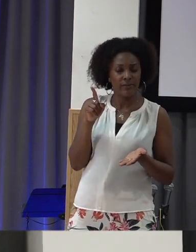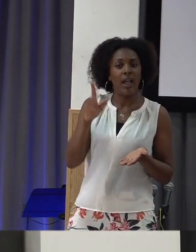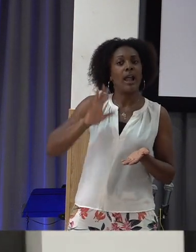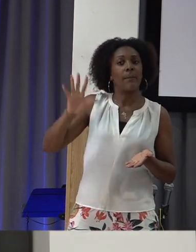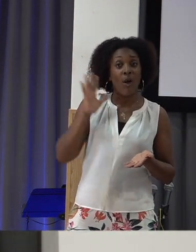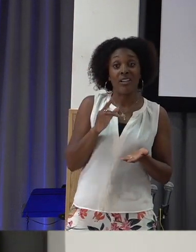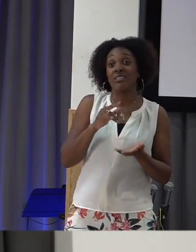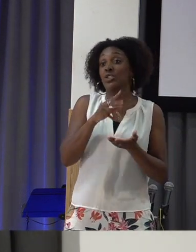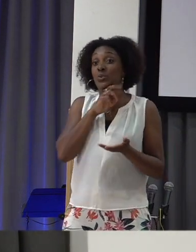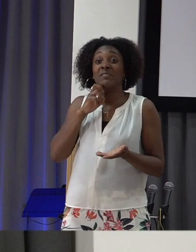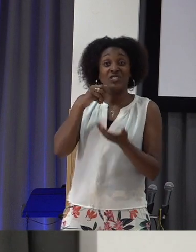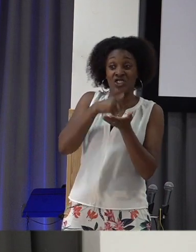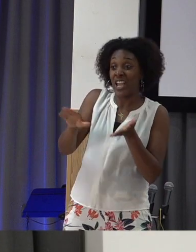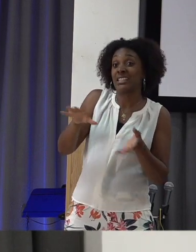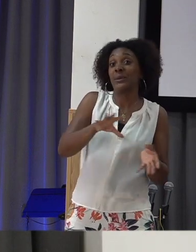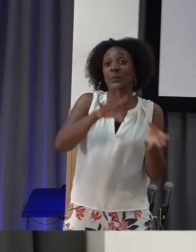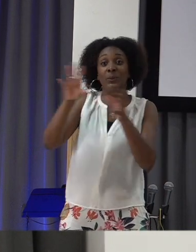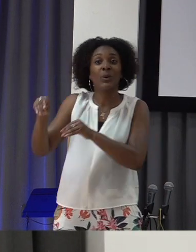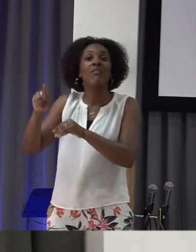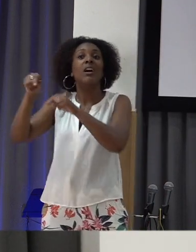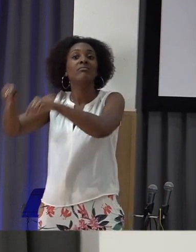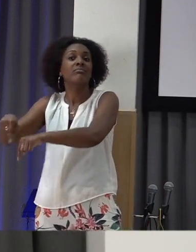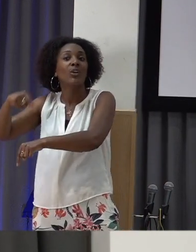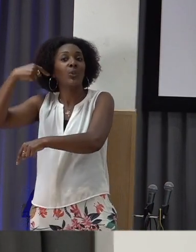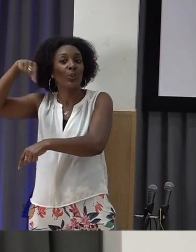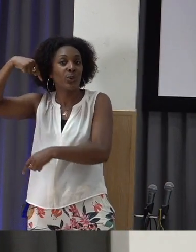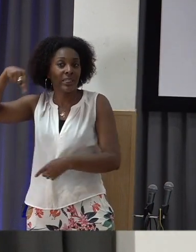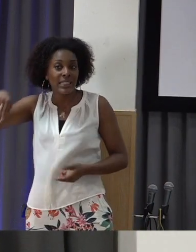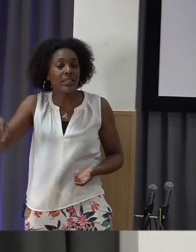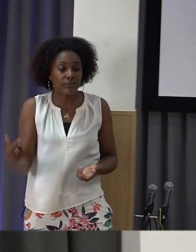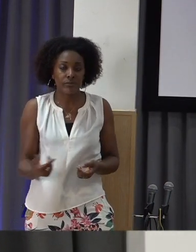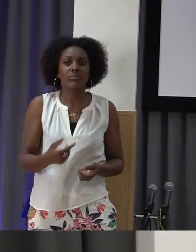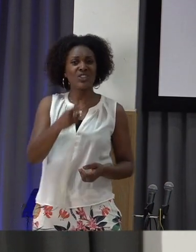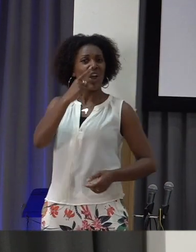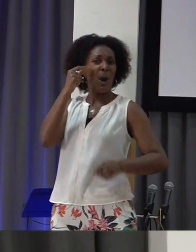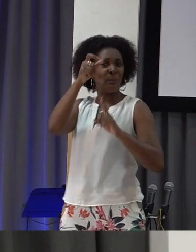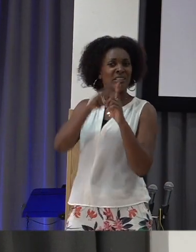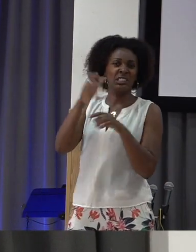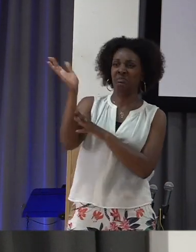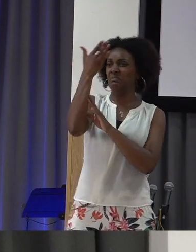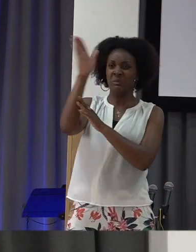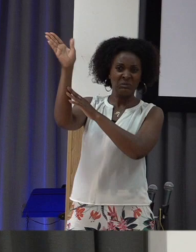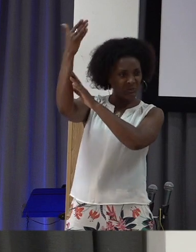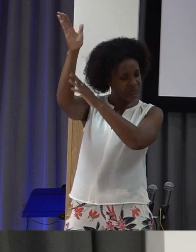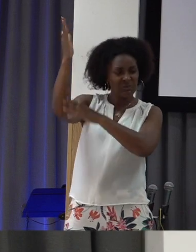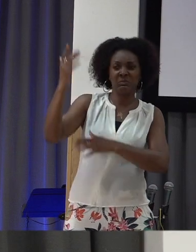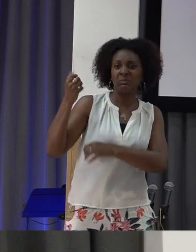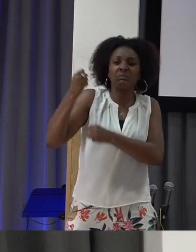le Moyen-Orient et vers la Turquie. Donc ce fameux Torquemada, il a vidé